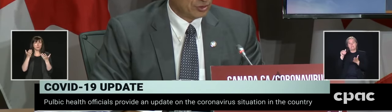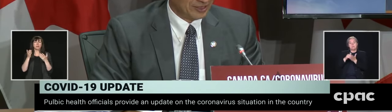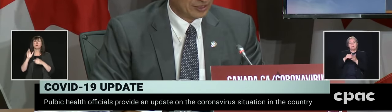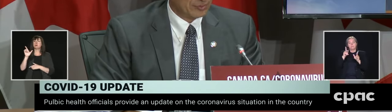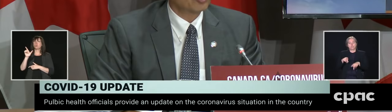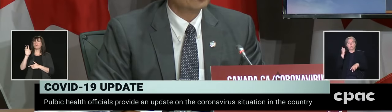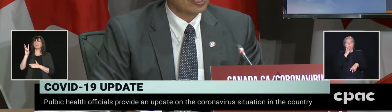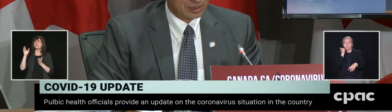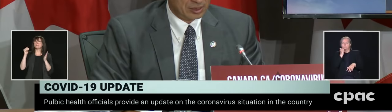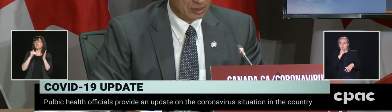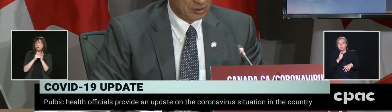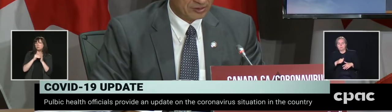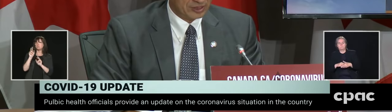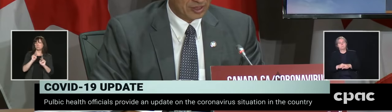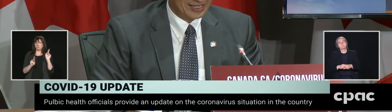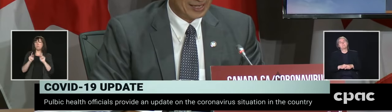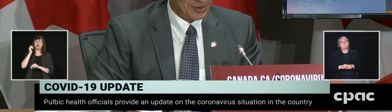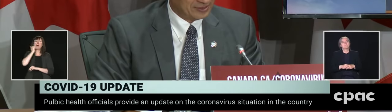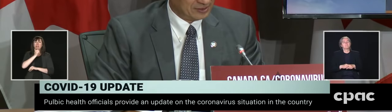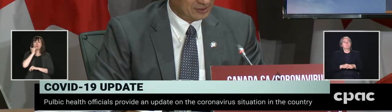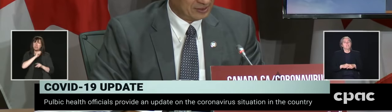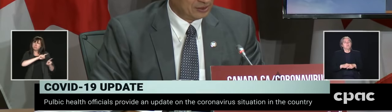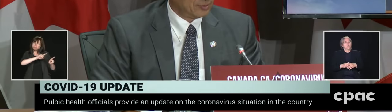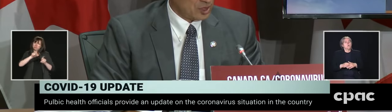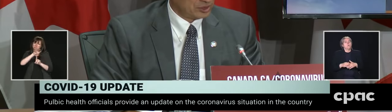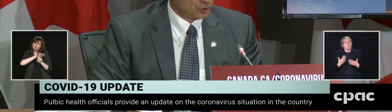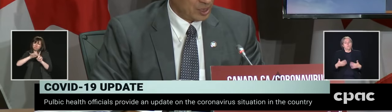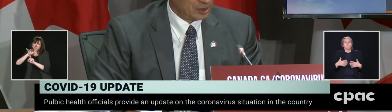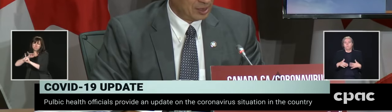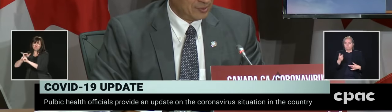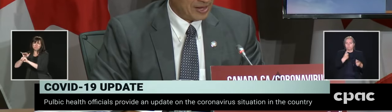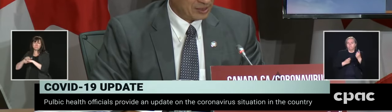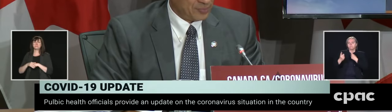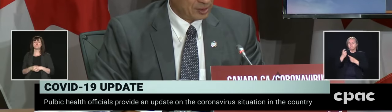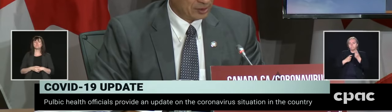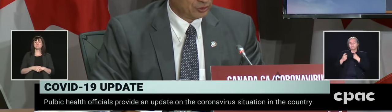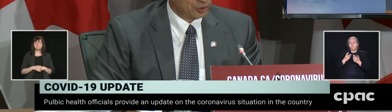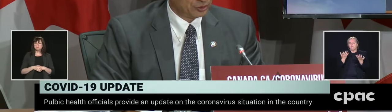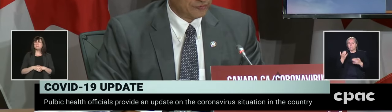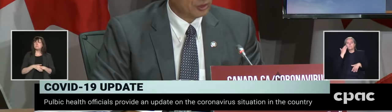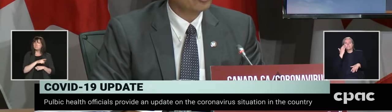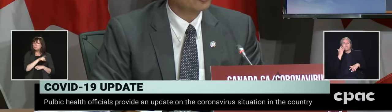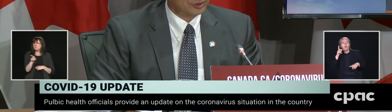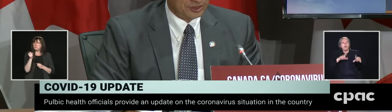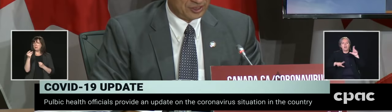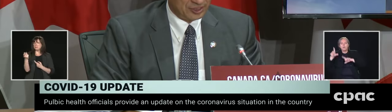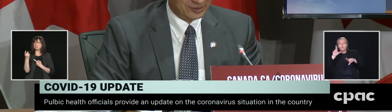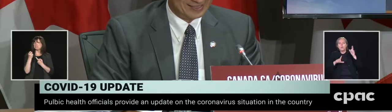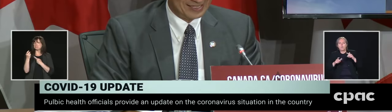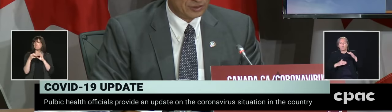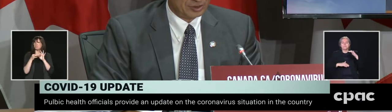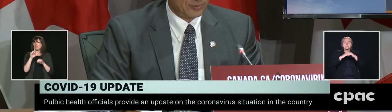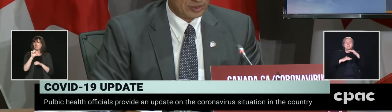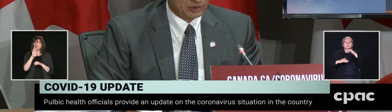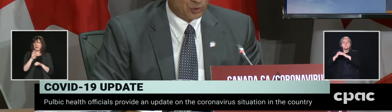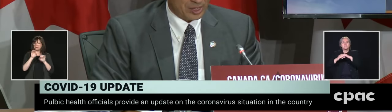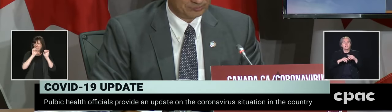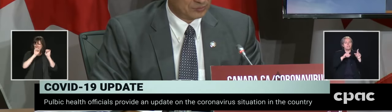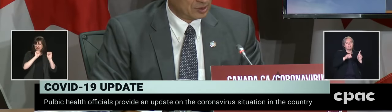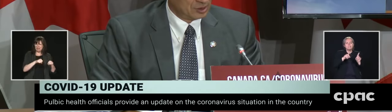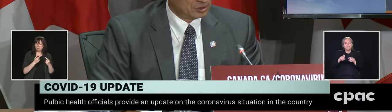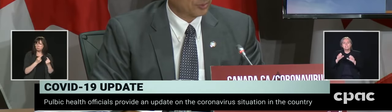questions nous ont été posées concernant la capacité des laboratoires par rapport à notre volume quotidien de tests en